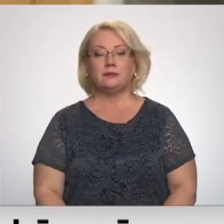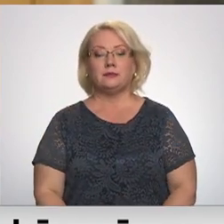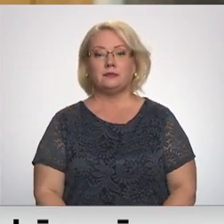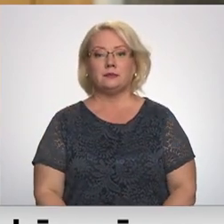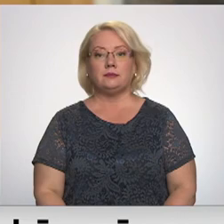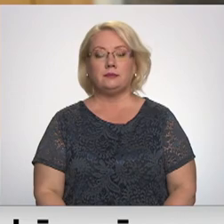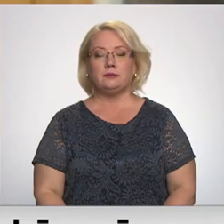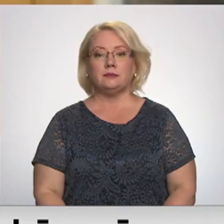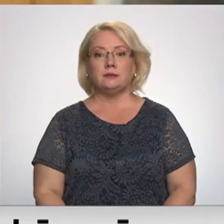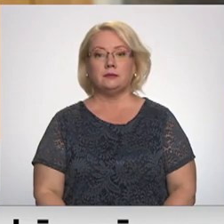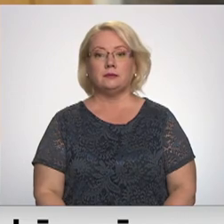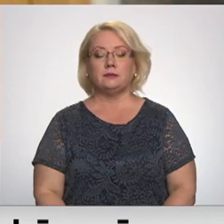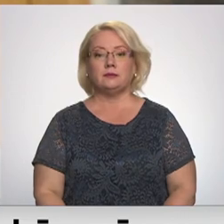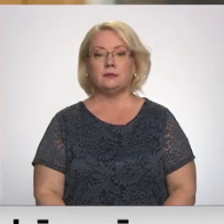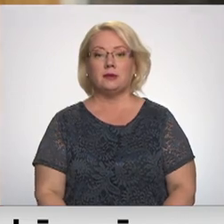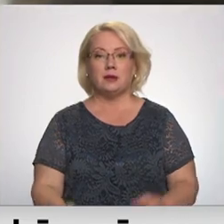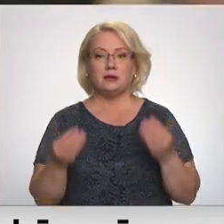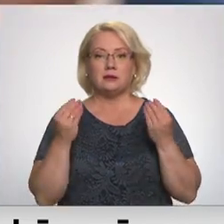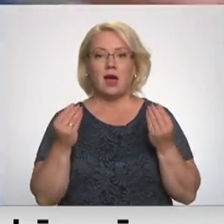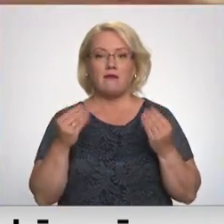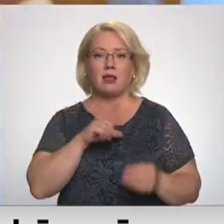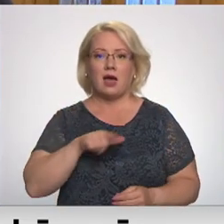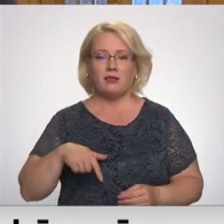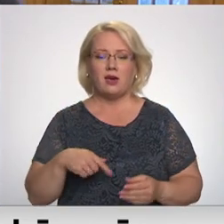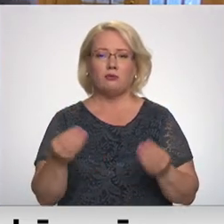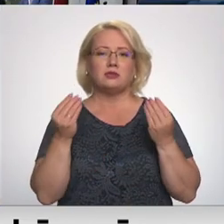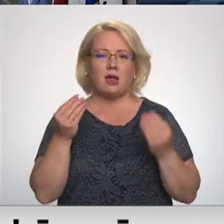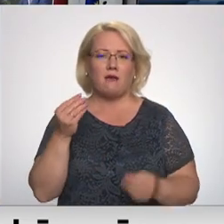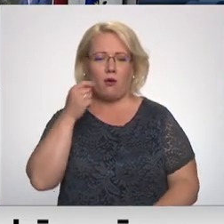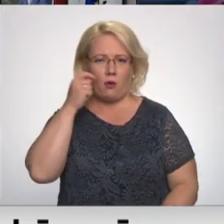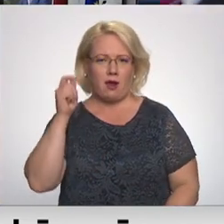Ķēlēte dļa Ukraini. Slava Latvijai, slava Ukraini.